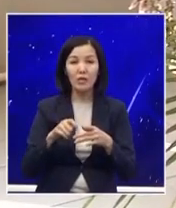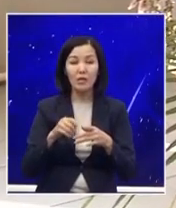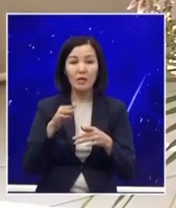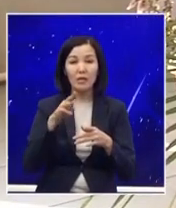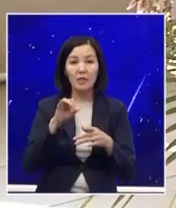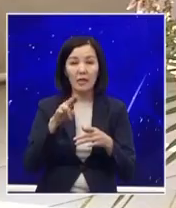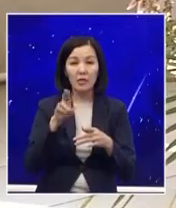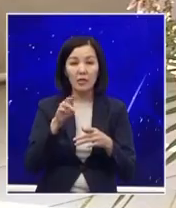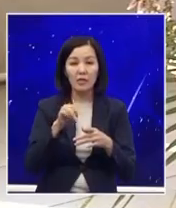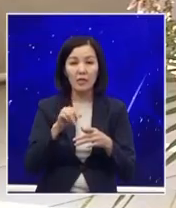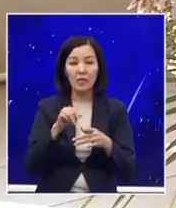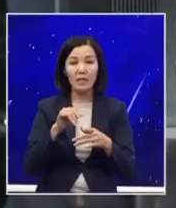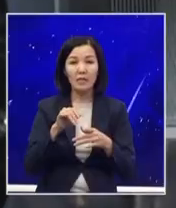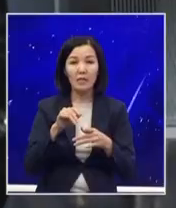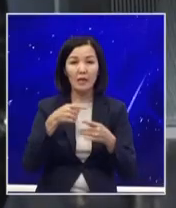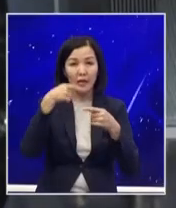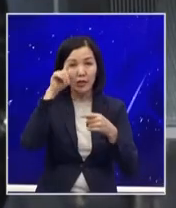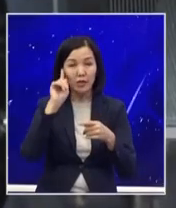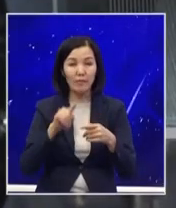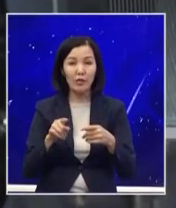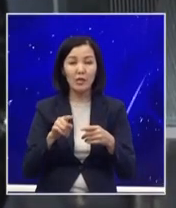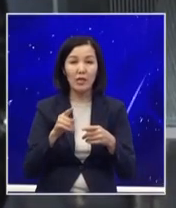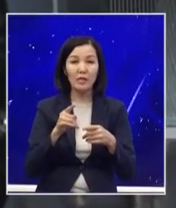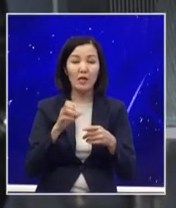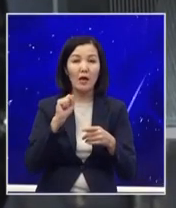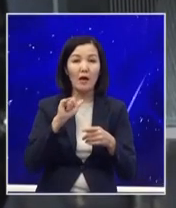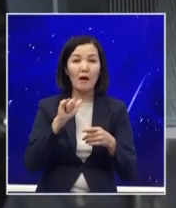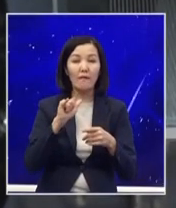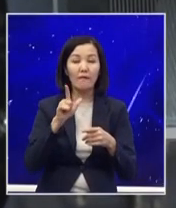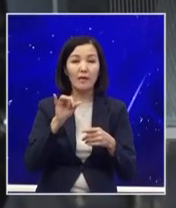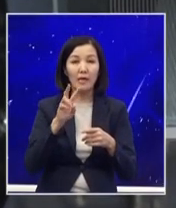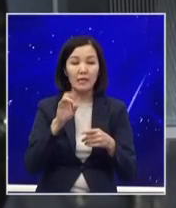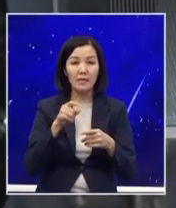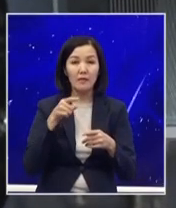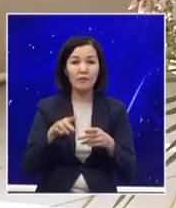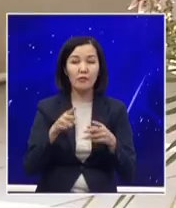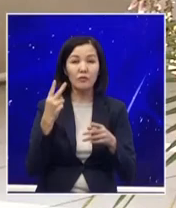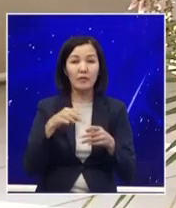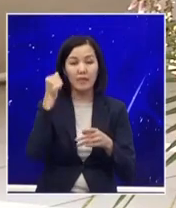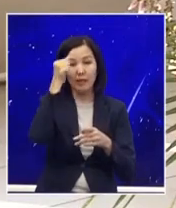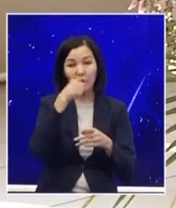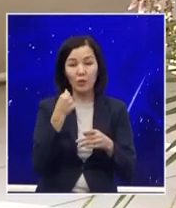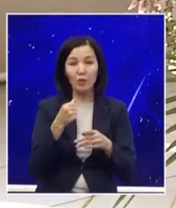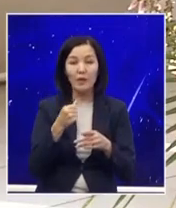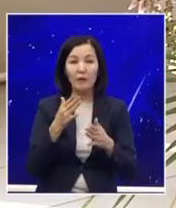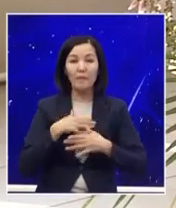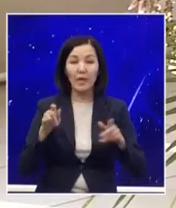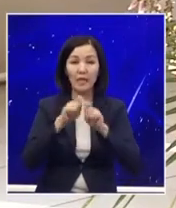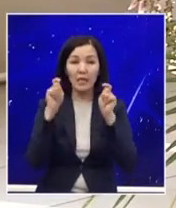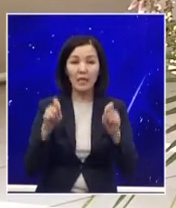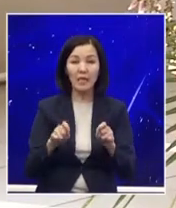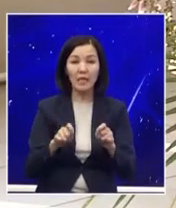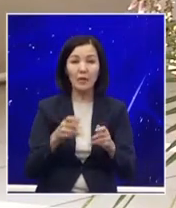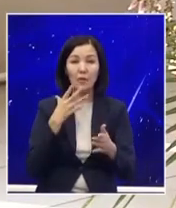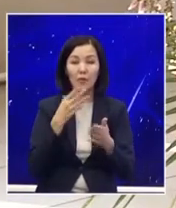Таджикистан, Азербайджан, есть поставки в Афганистан. В 2020 году мы открыли для